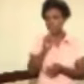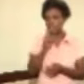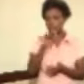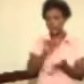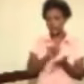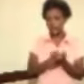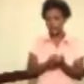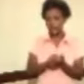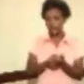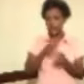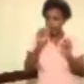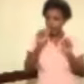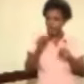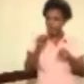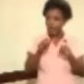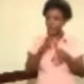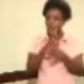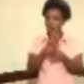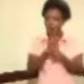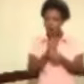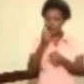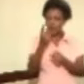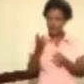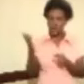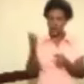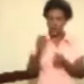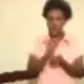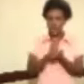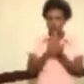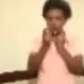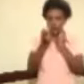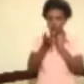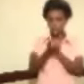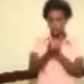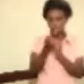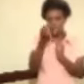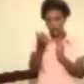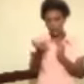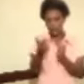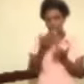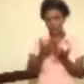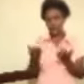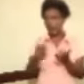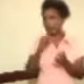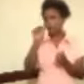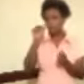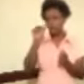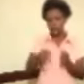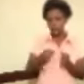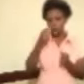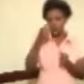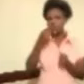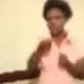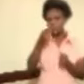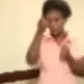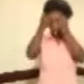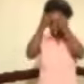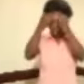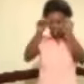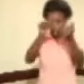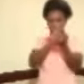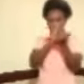est capable, peut-être, de prendre l'initiative de convoquer une assemblée constituante, mais il n'est pas capable de faire le gros poignet avec un décret ou